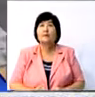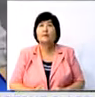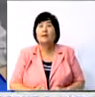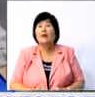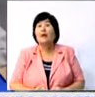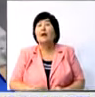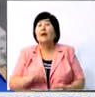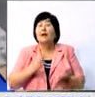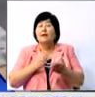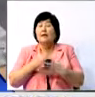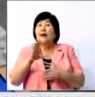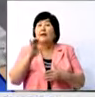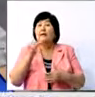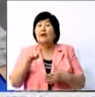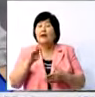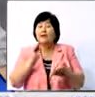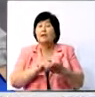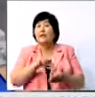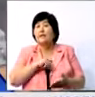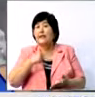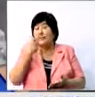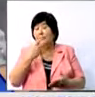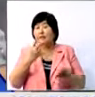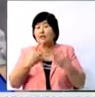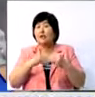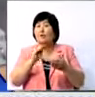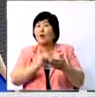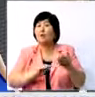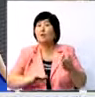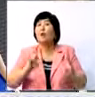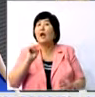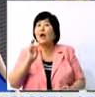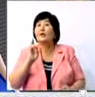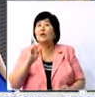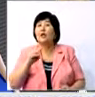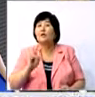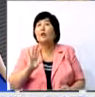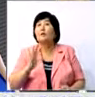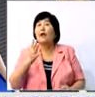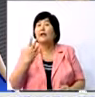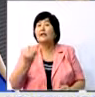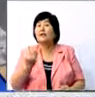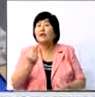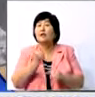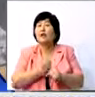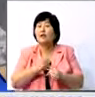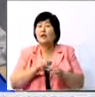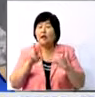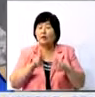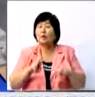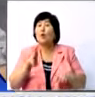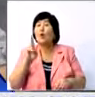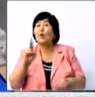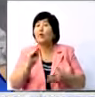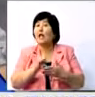Заходят на сайт, в любое время могут за себя и за свою семью заполнить анкету. Потом 5 дней нам дается обработка, мы смотрим, кто